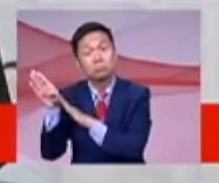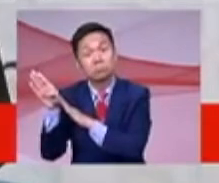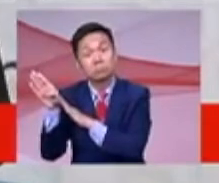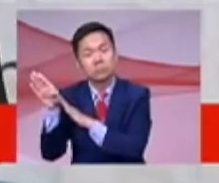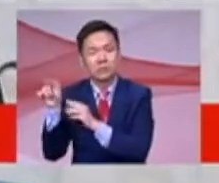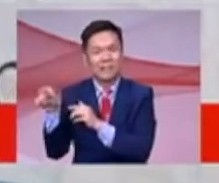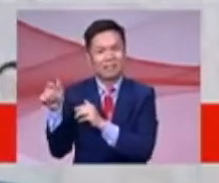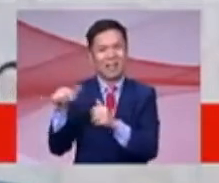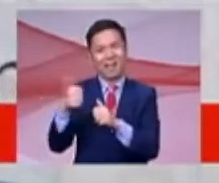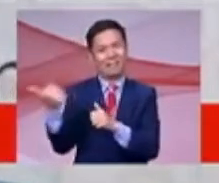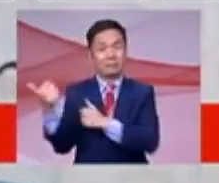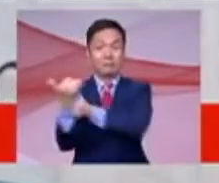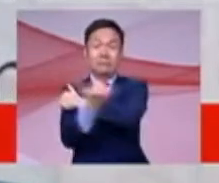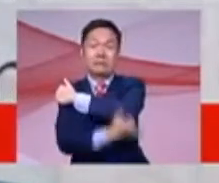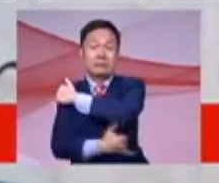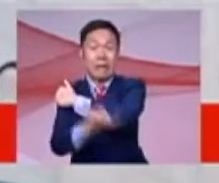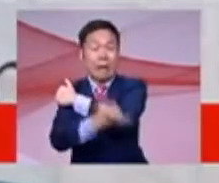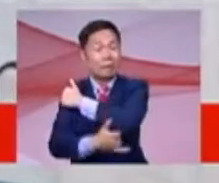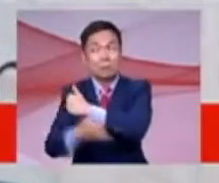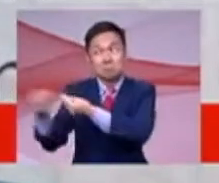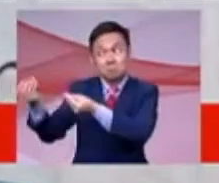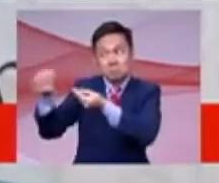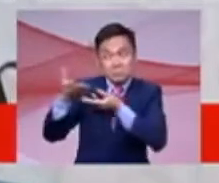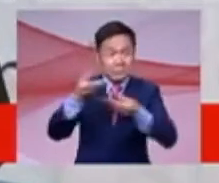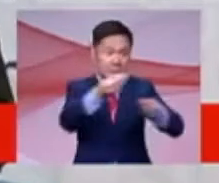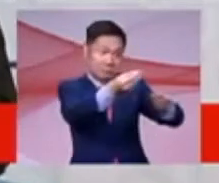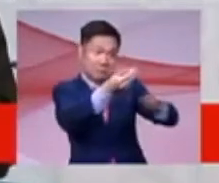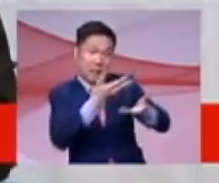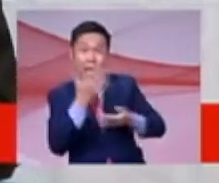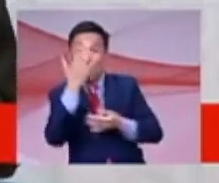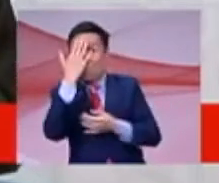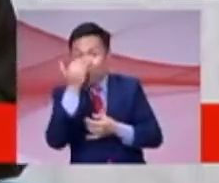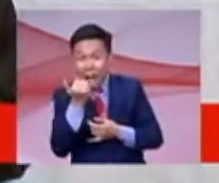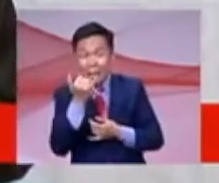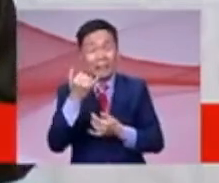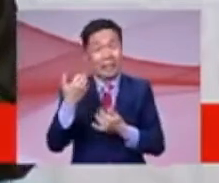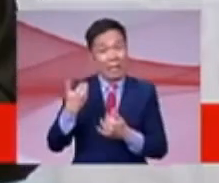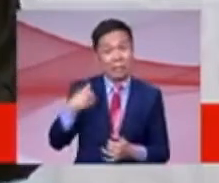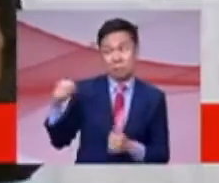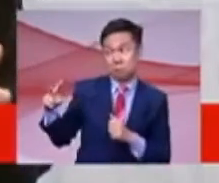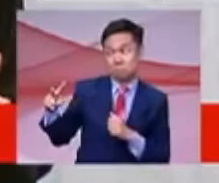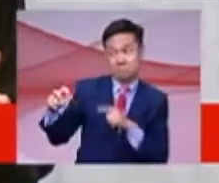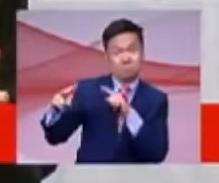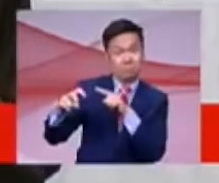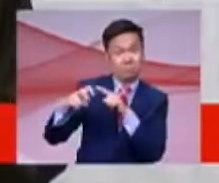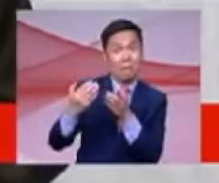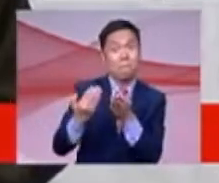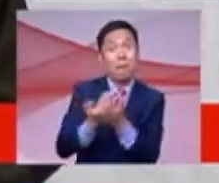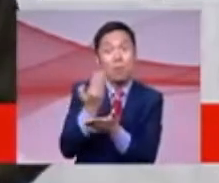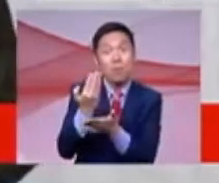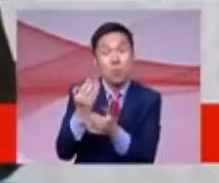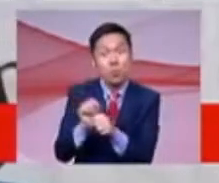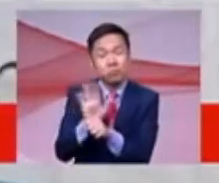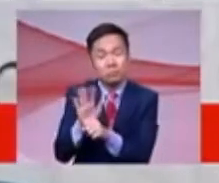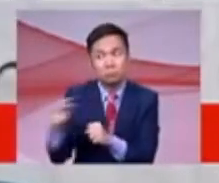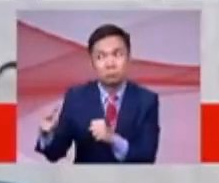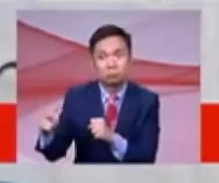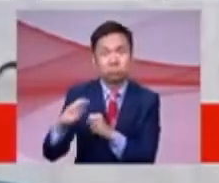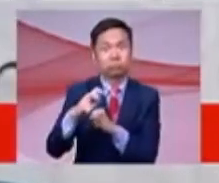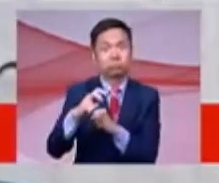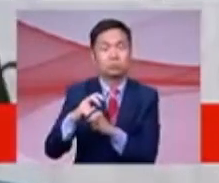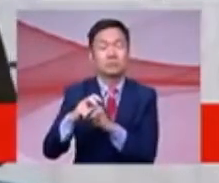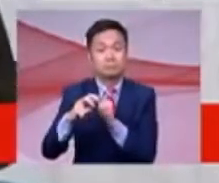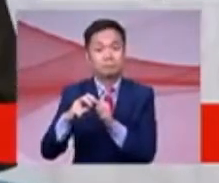telah maklumkan kepada kita mungkin disebabkan oleh varian-varian baru yang baru kita kesan. Dan ini kita